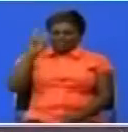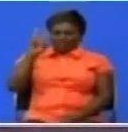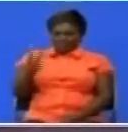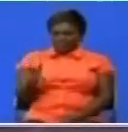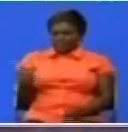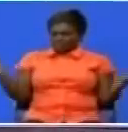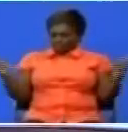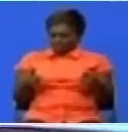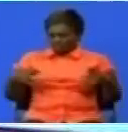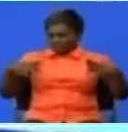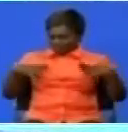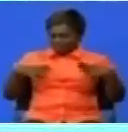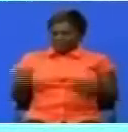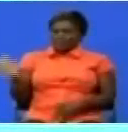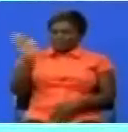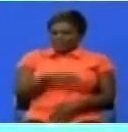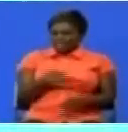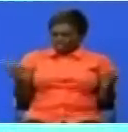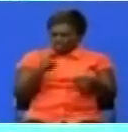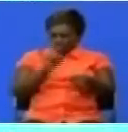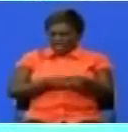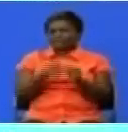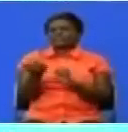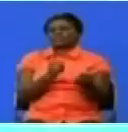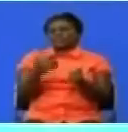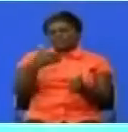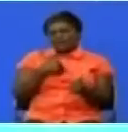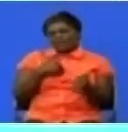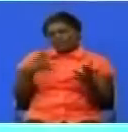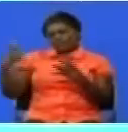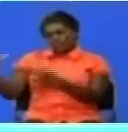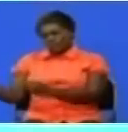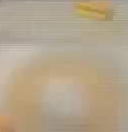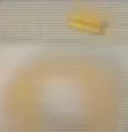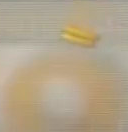Tazamaji na pumzika tena kidogo, nitarejea katika muda usio mrefu na taarifa za sport. Usiende mbali.